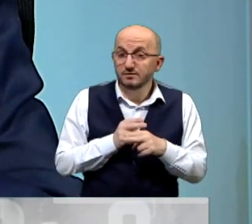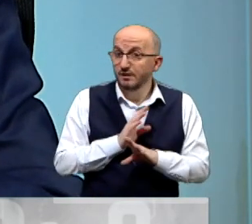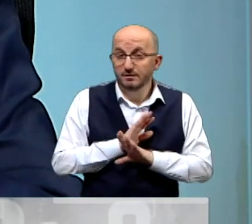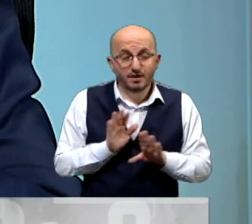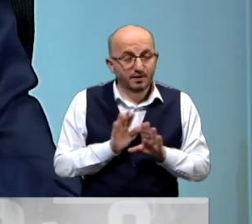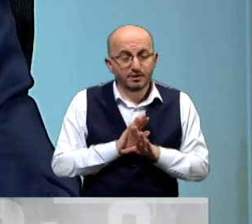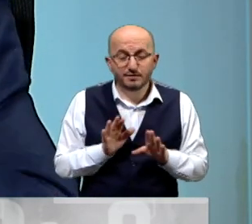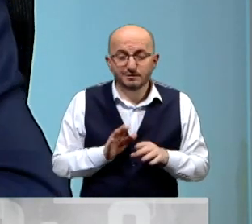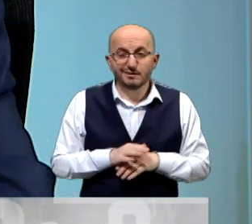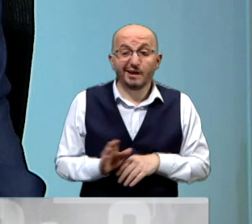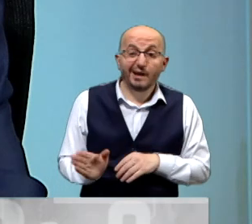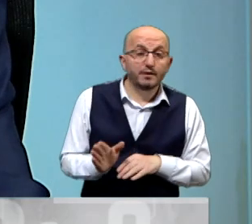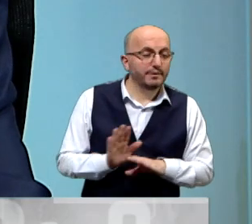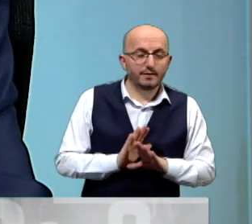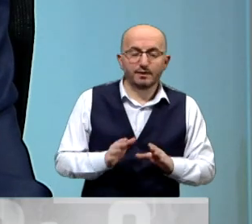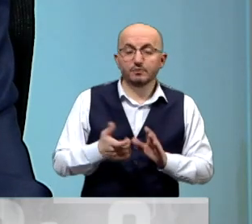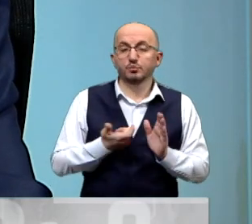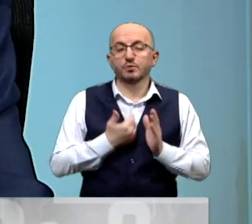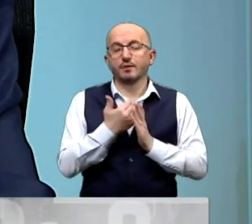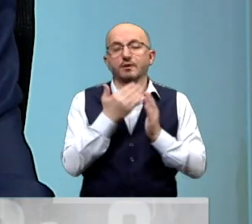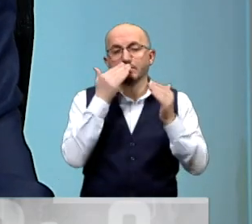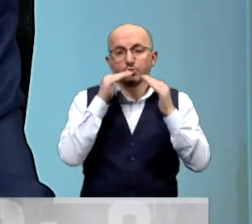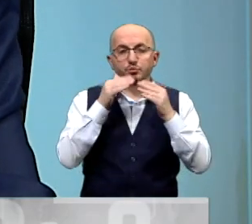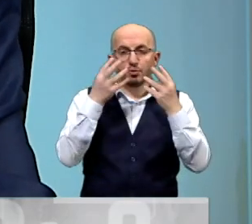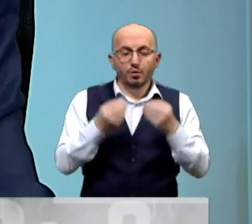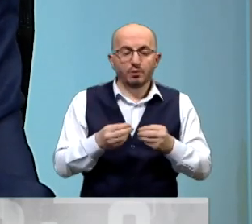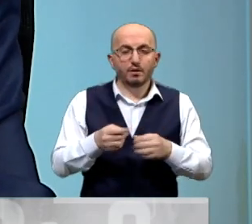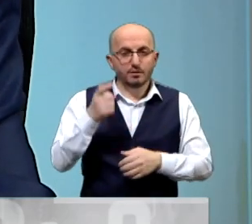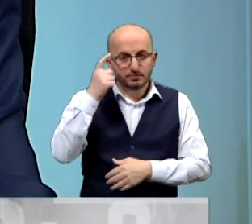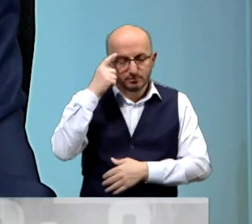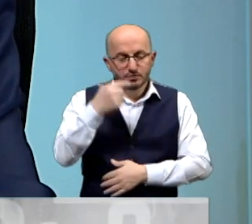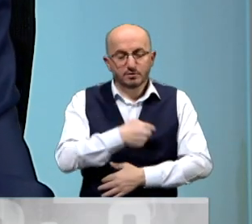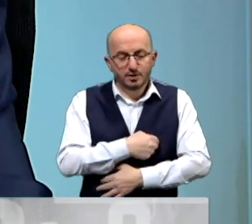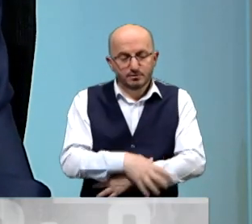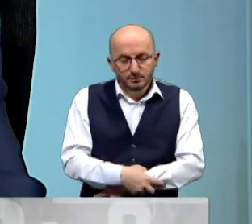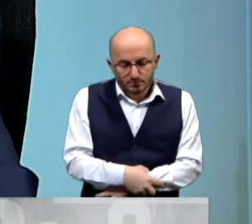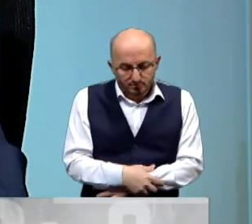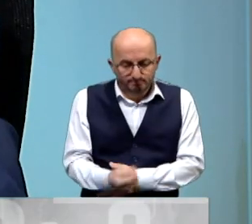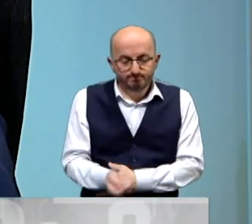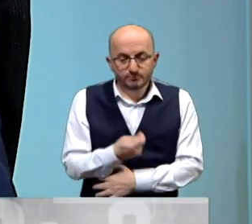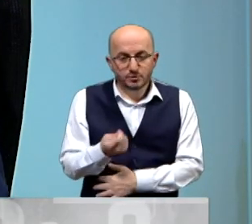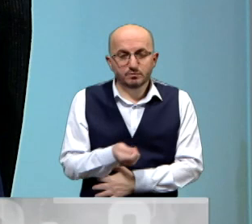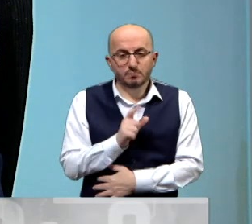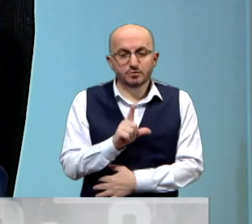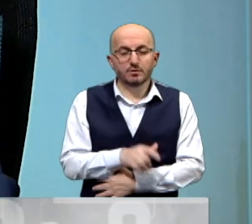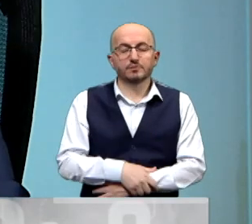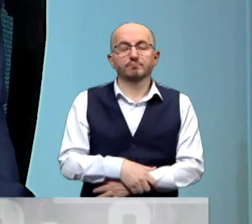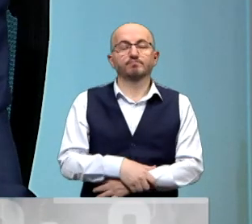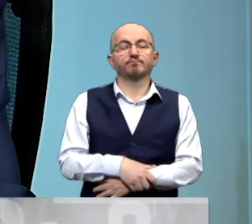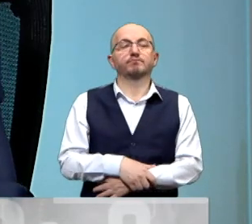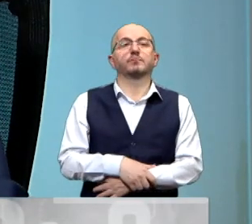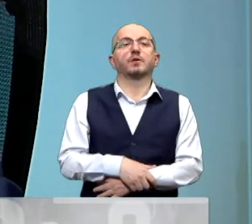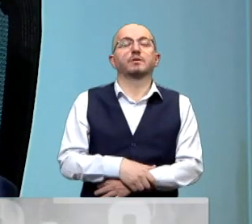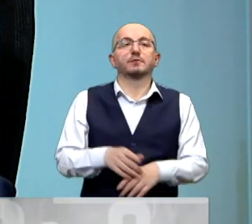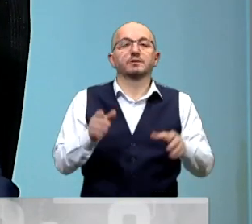değil usulüne uygun olarak hem bilincimiz de hem kaldığımızda kılmaya gayret etmemiz lazım vadilerken